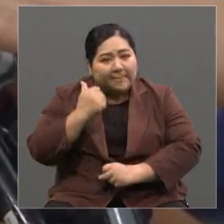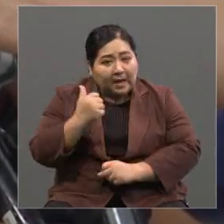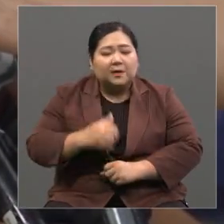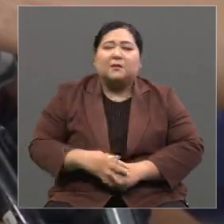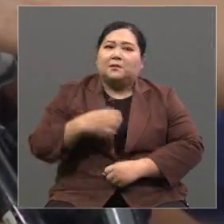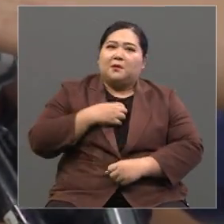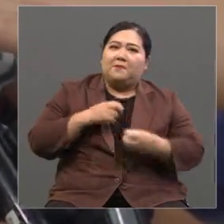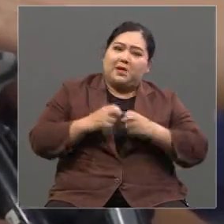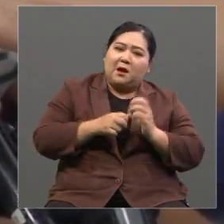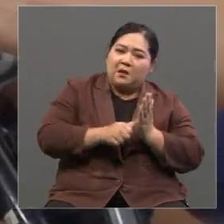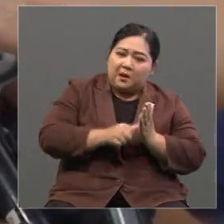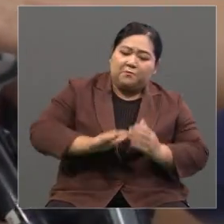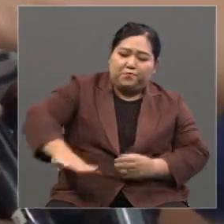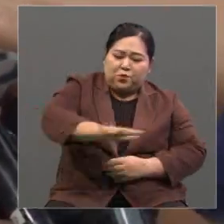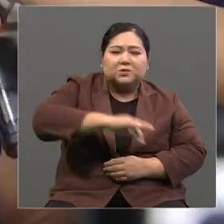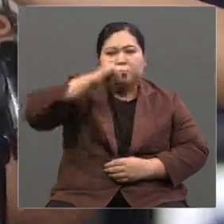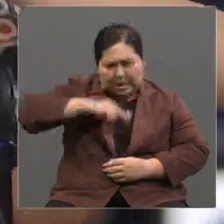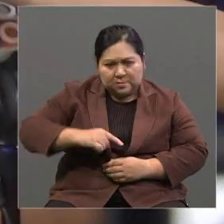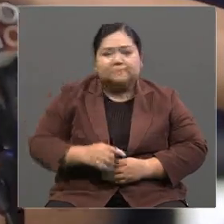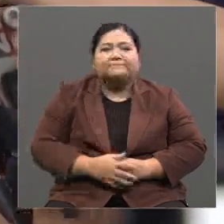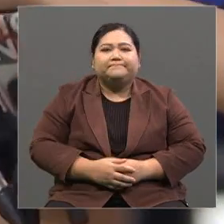จะได้แก้ปัญหาของพี่น้องประชาชนด้วย